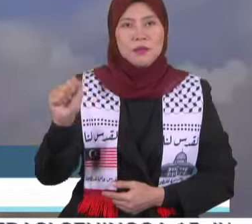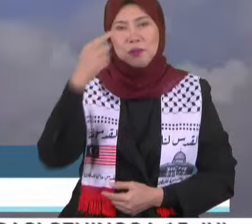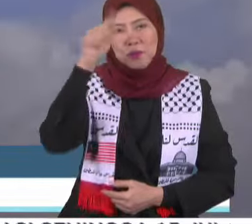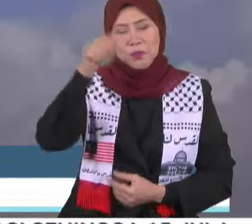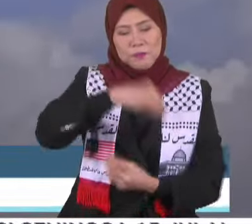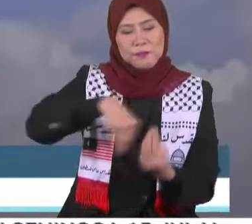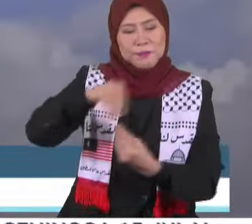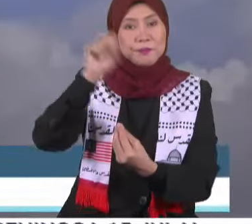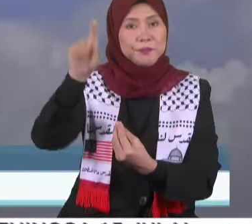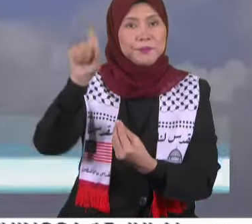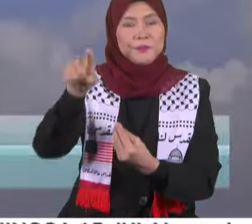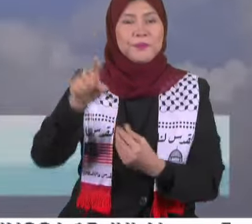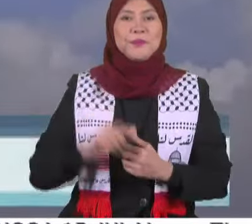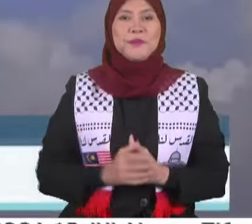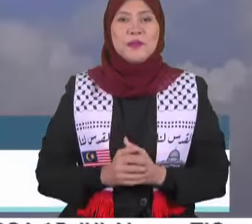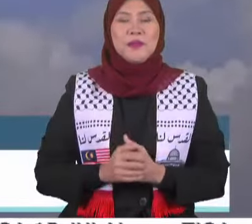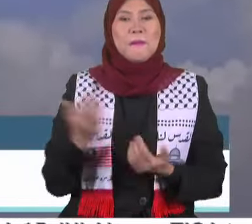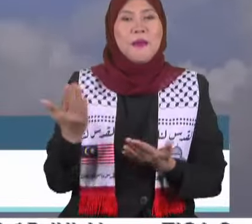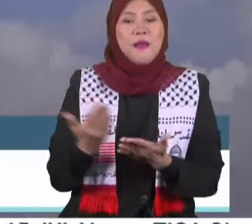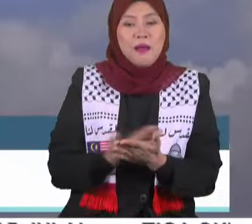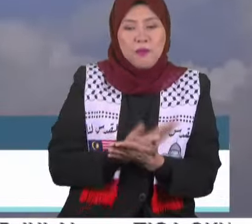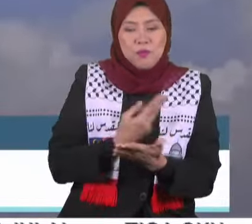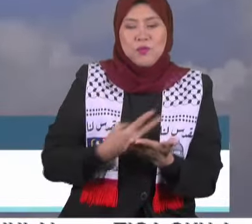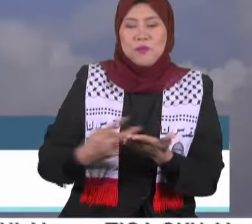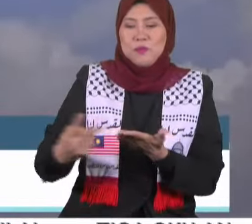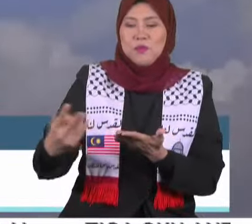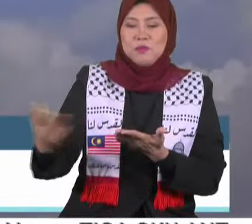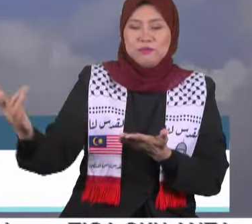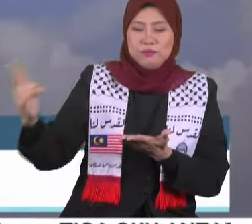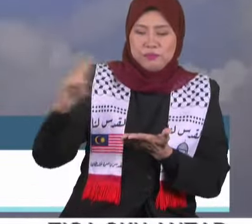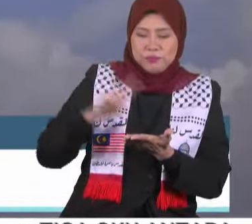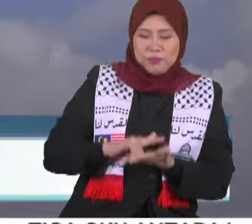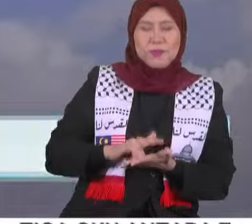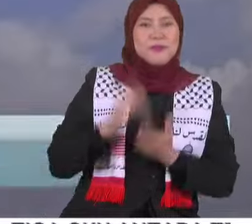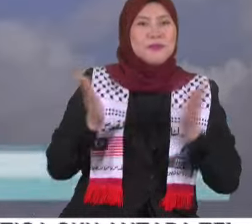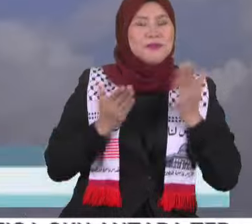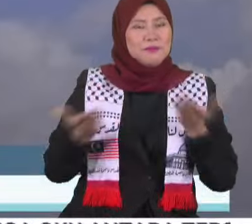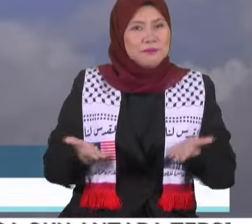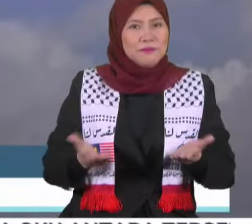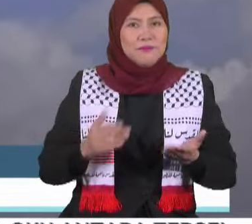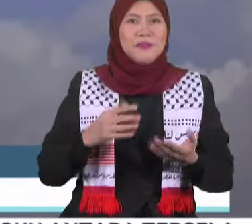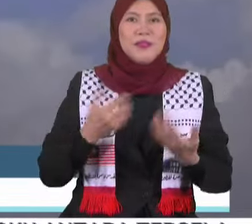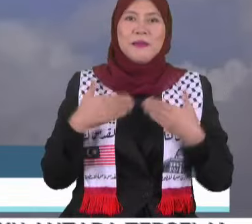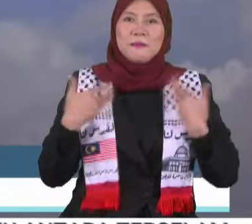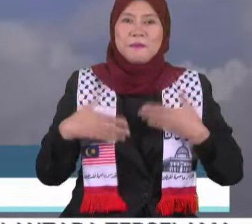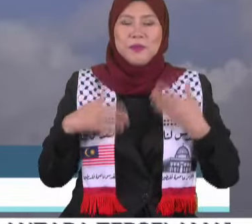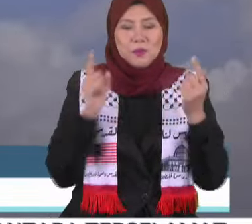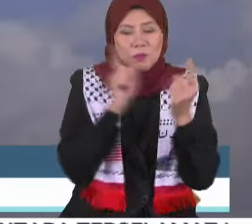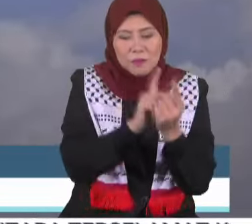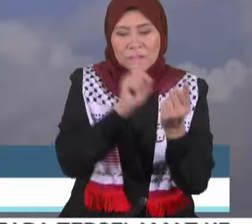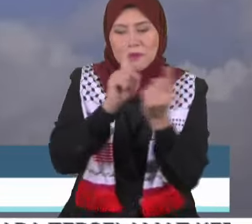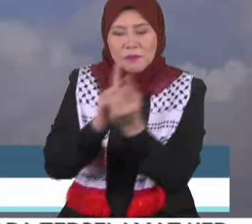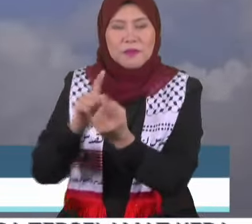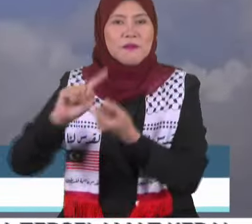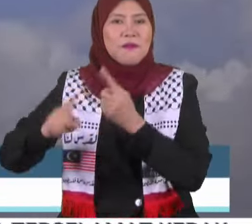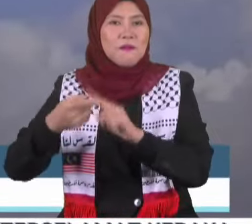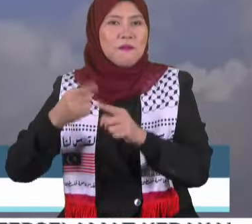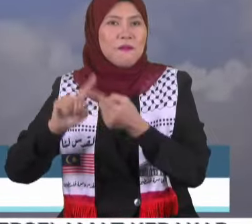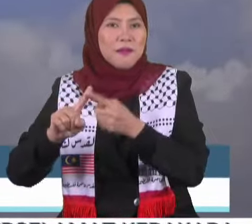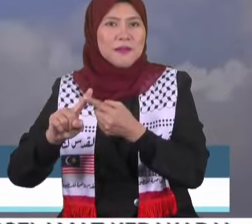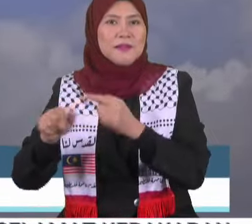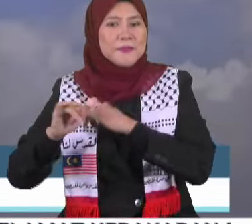Dah baru 2 minggu balik daripada mengerjakan haji dan tapi sangat happy hari ini dapat jumpa kawan-kawan batch yang